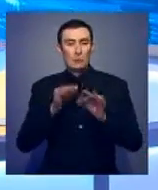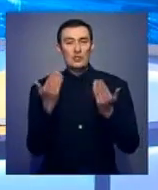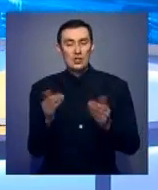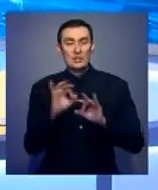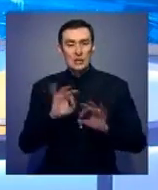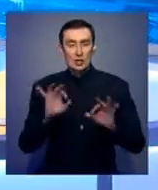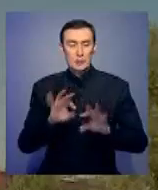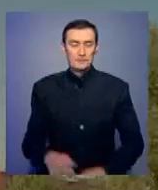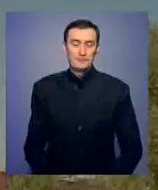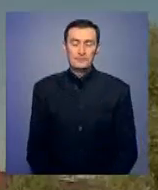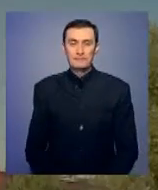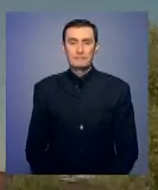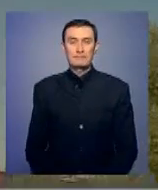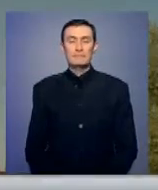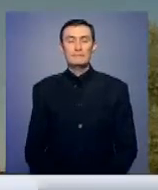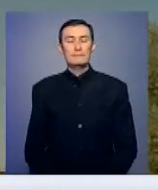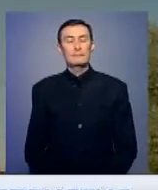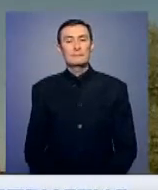нашем сюжете.